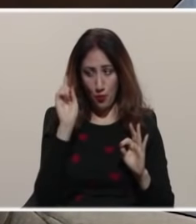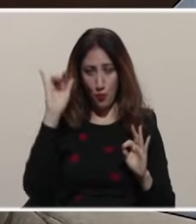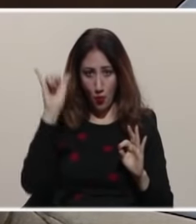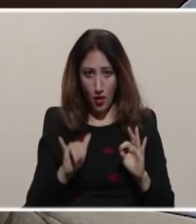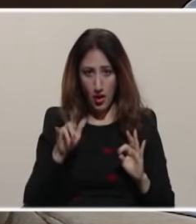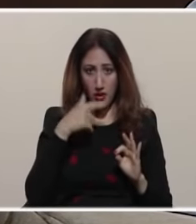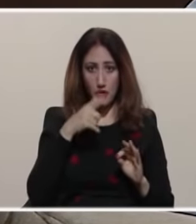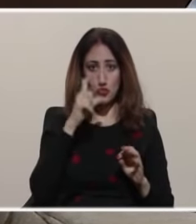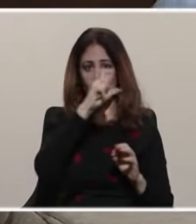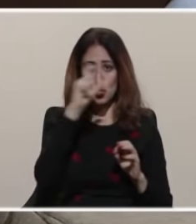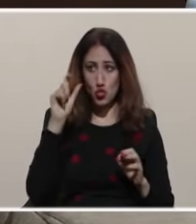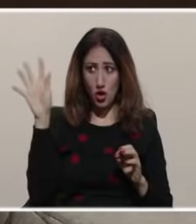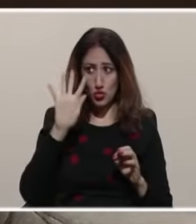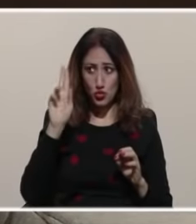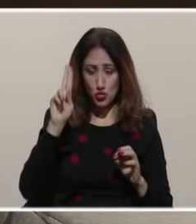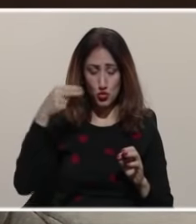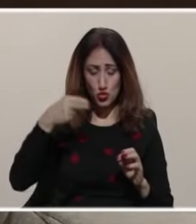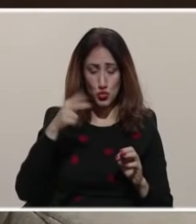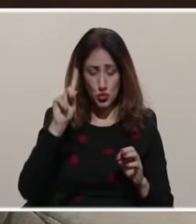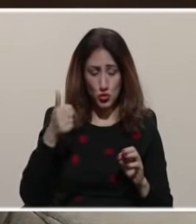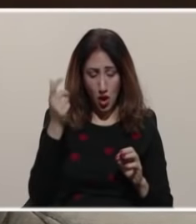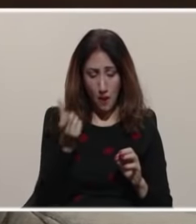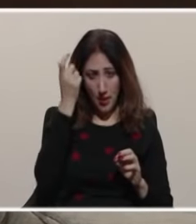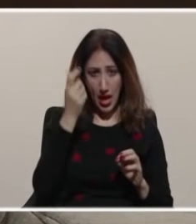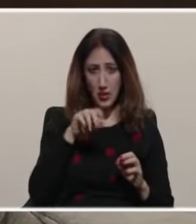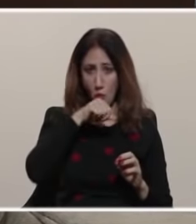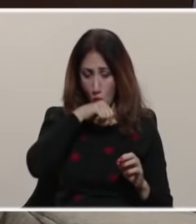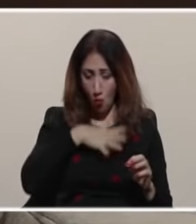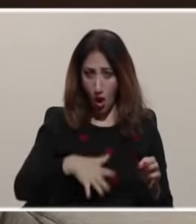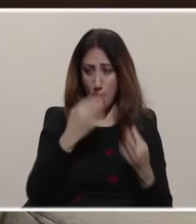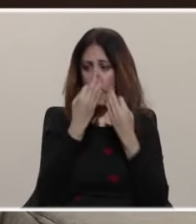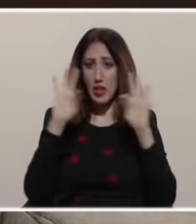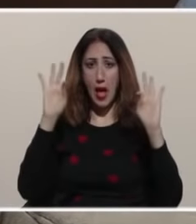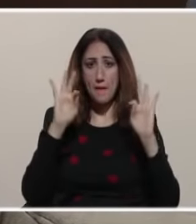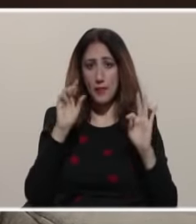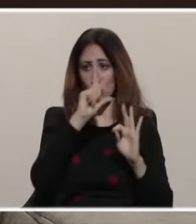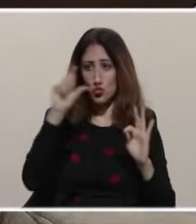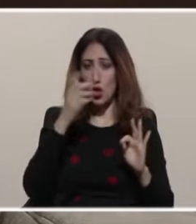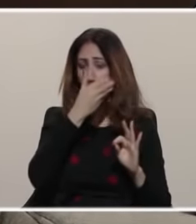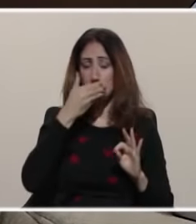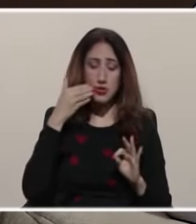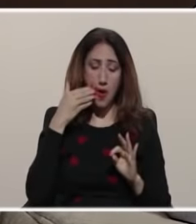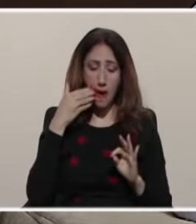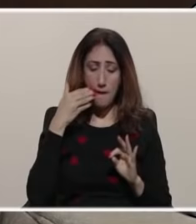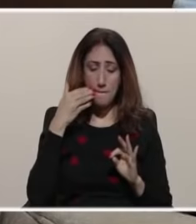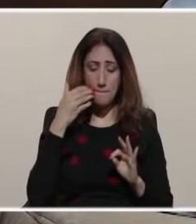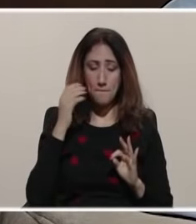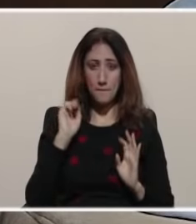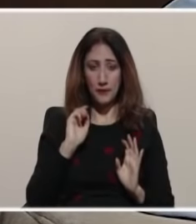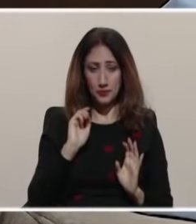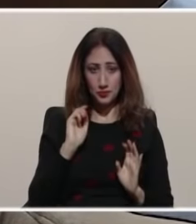شعبان كله. العرب زمان كانت لما حد يغلب عليه صيام الشهر يقولوا كله، رغم أنه لم يتمه